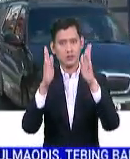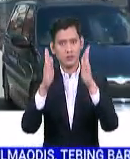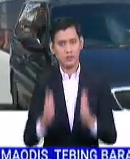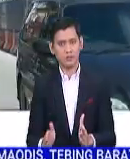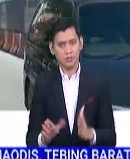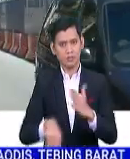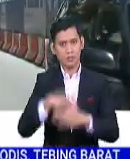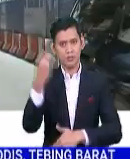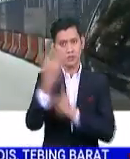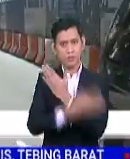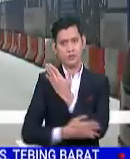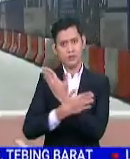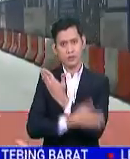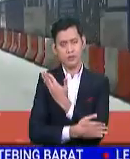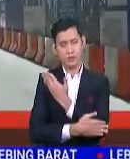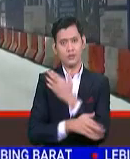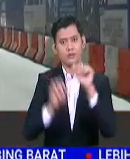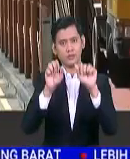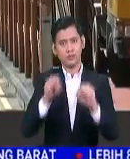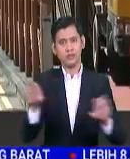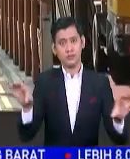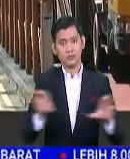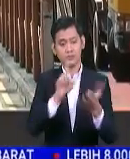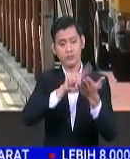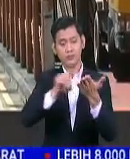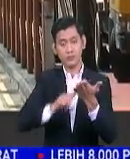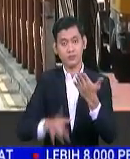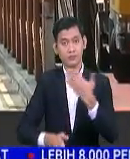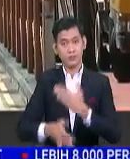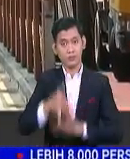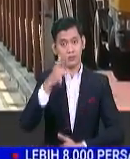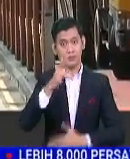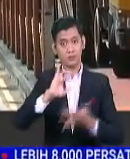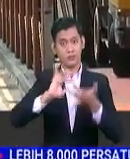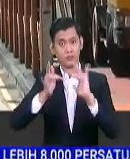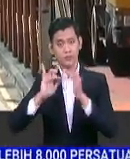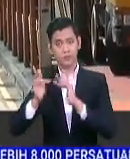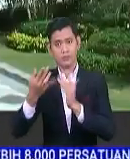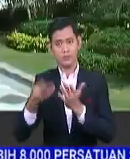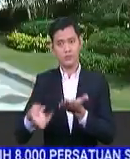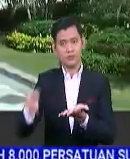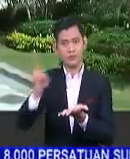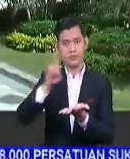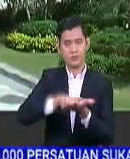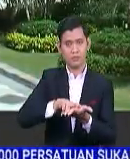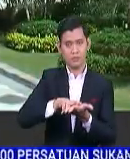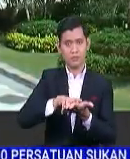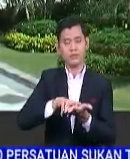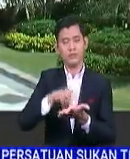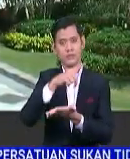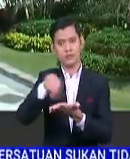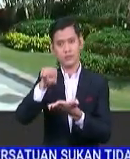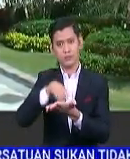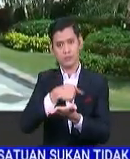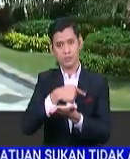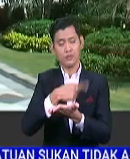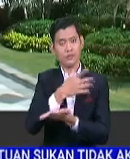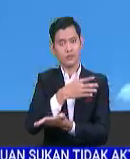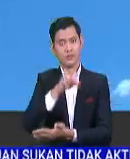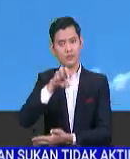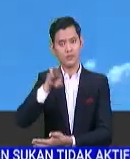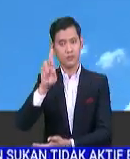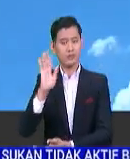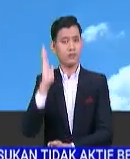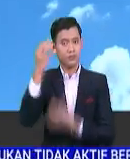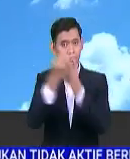semua kawasan DUN. Pengundi boleh membuat semakan awal melalui portal semakan daftar pemilih seperti yang tertera. SPR